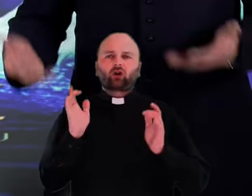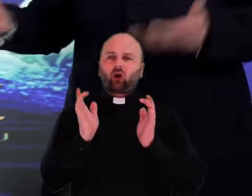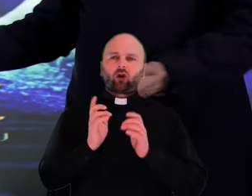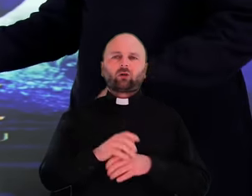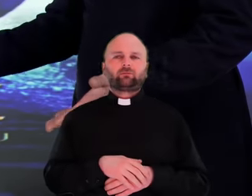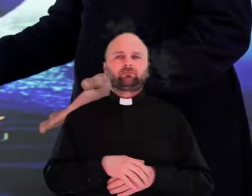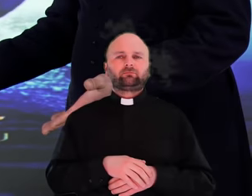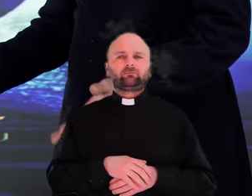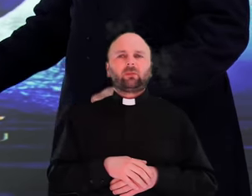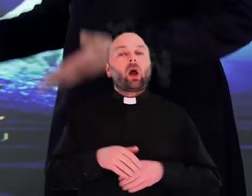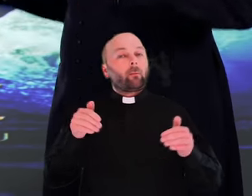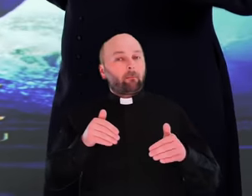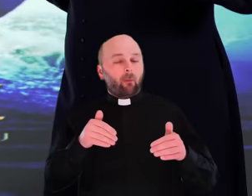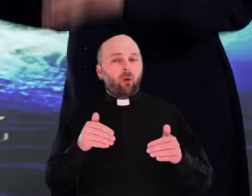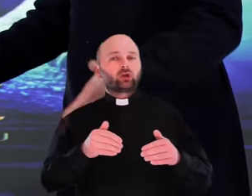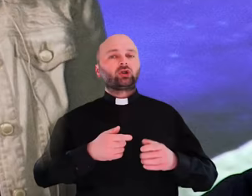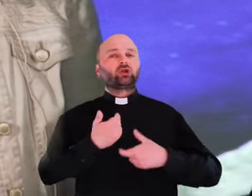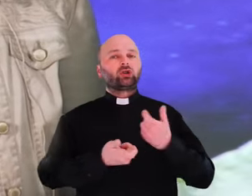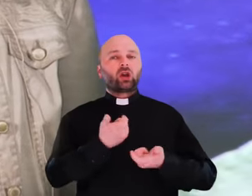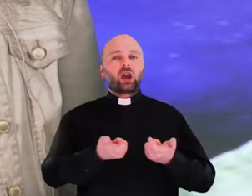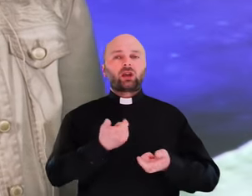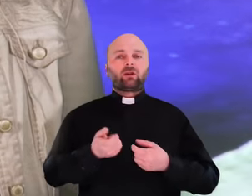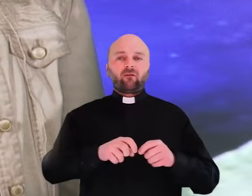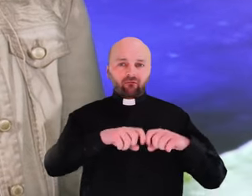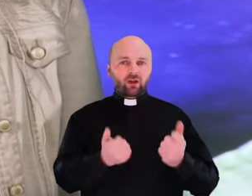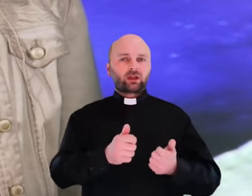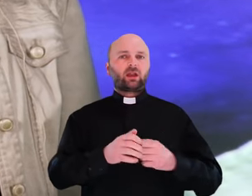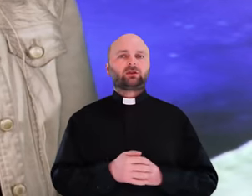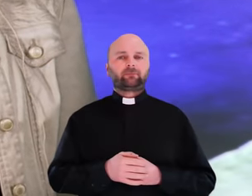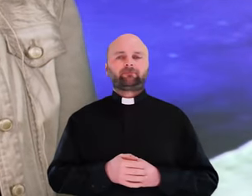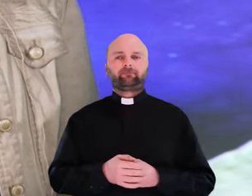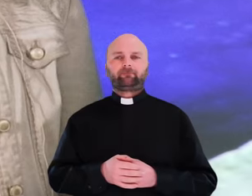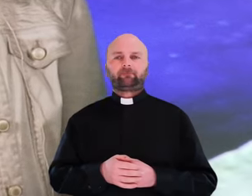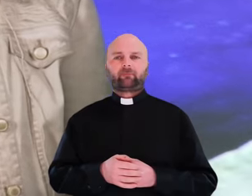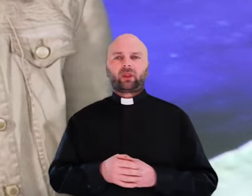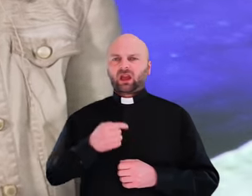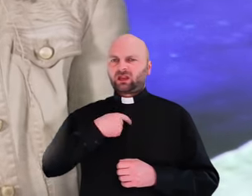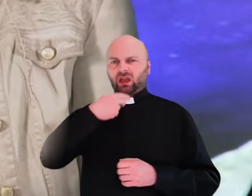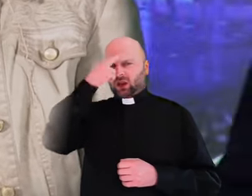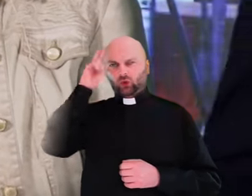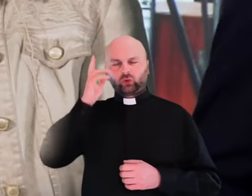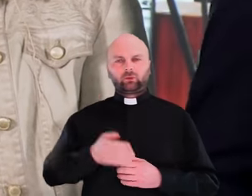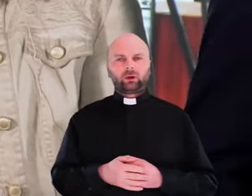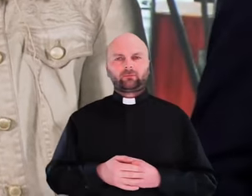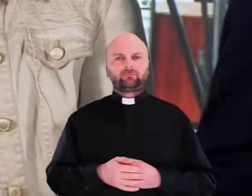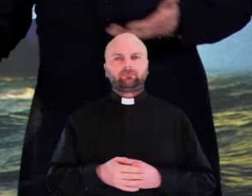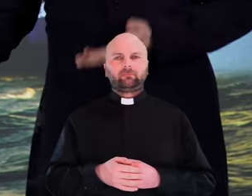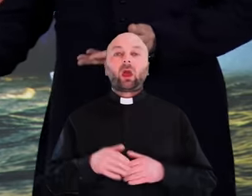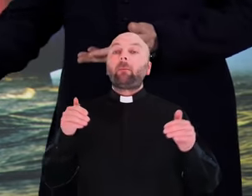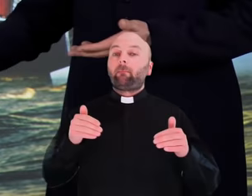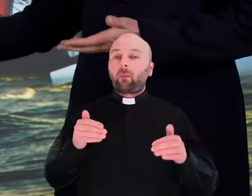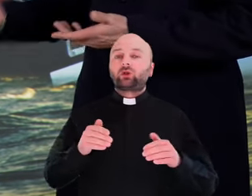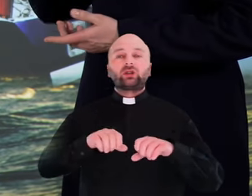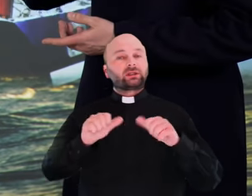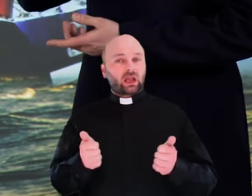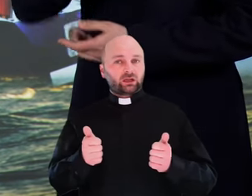Nie tylko może się wydarzyć, ale to się dzieje. Ja chyba nie rozumiem. No, może tak się